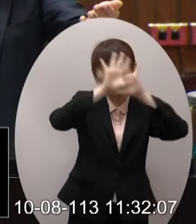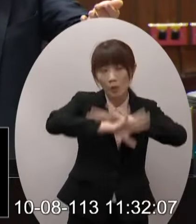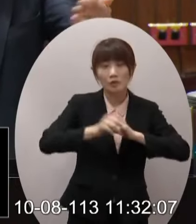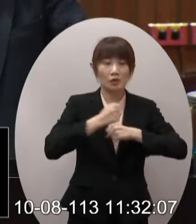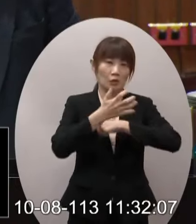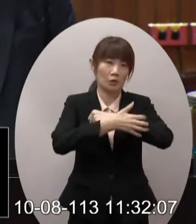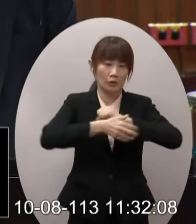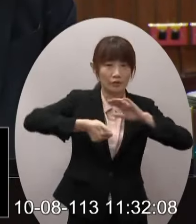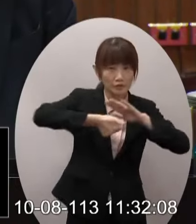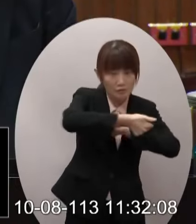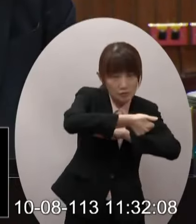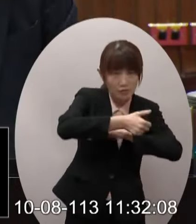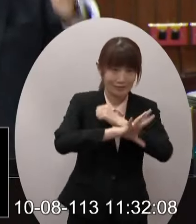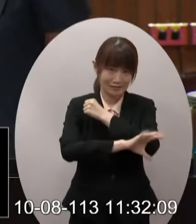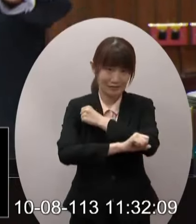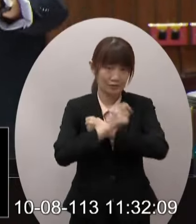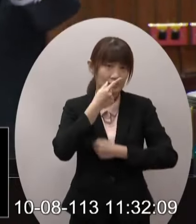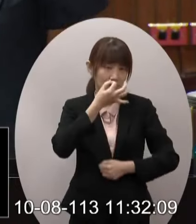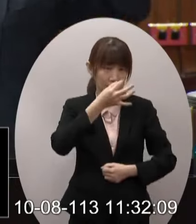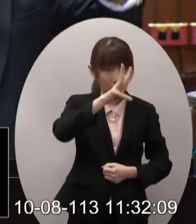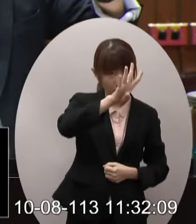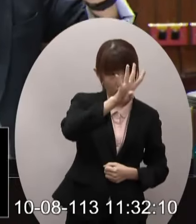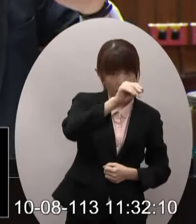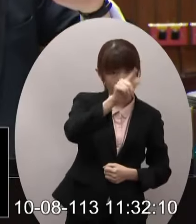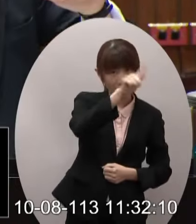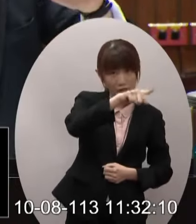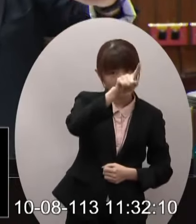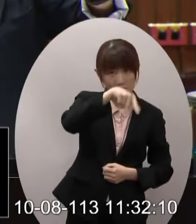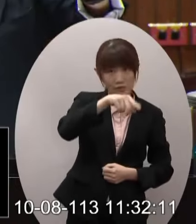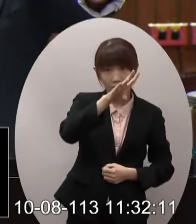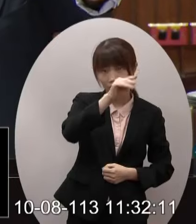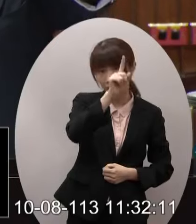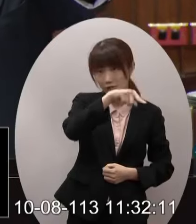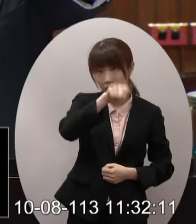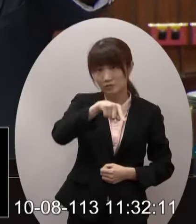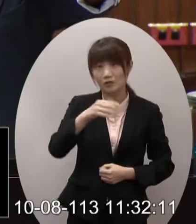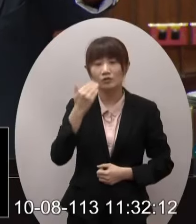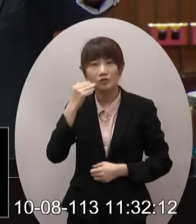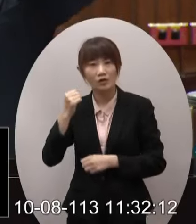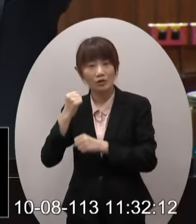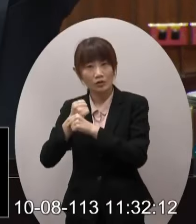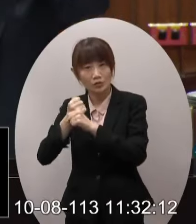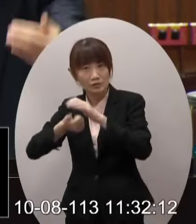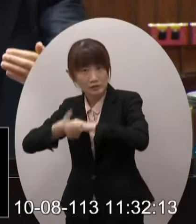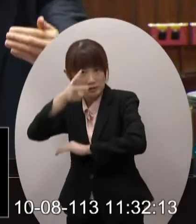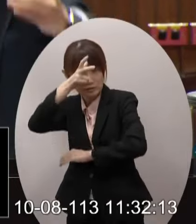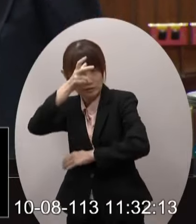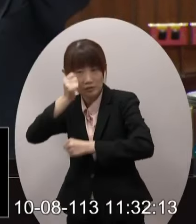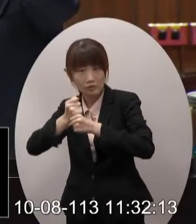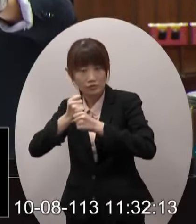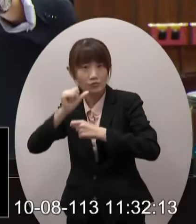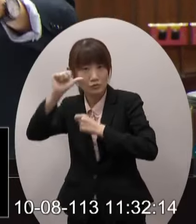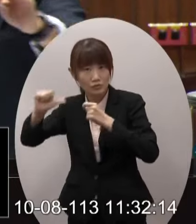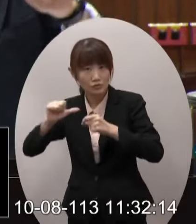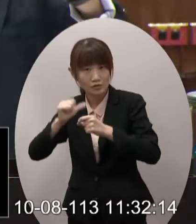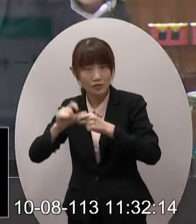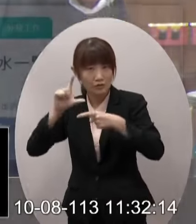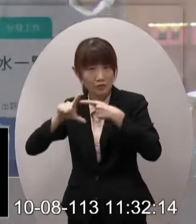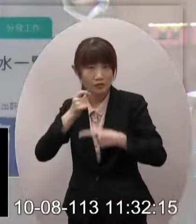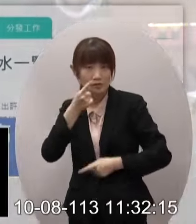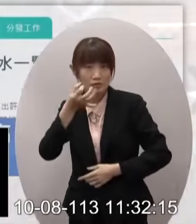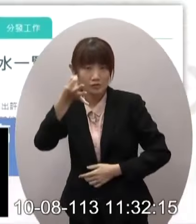人员起薪41000，我们做了5年的警察，平均他们的薪